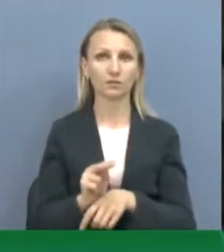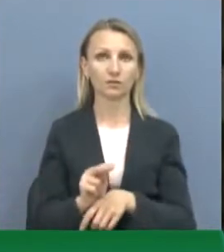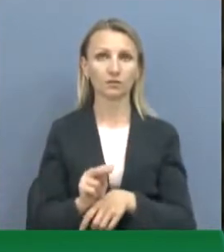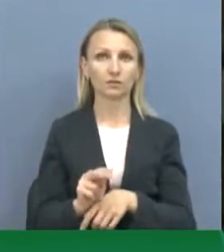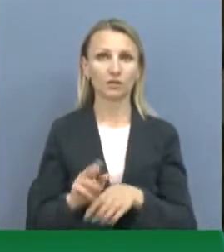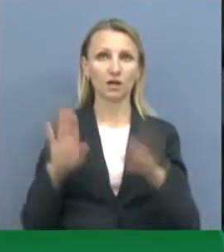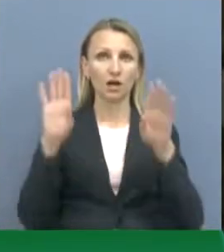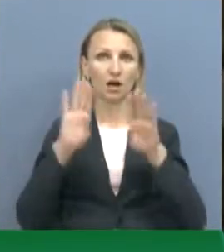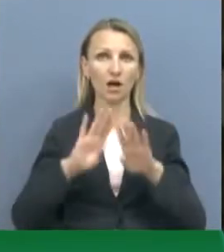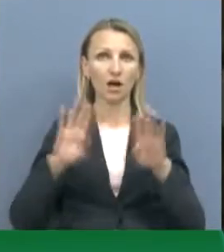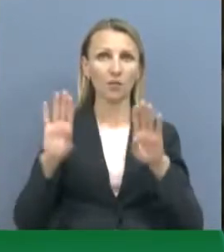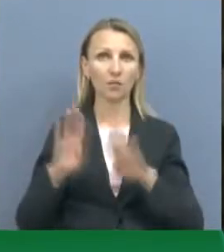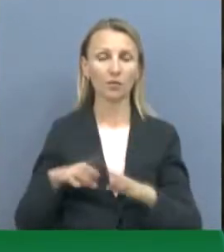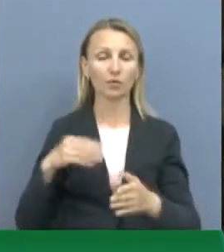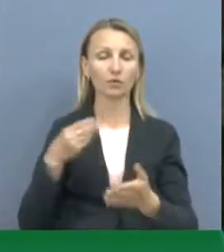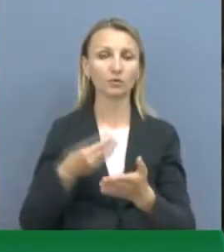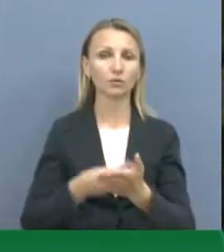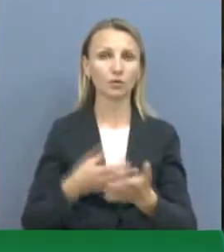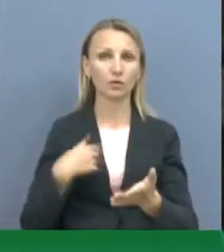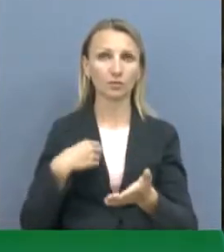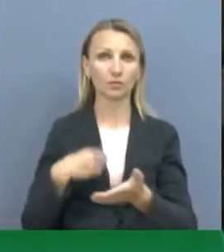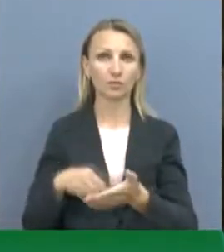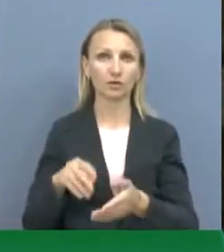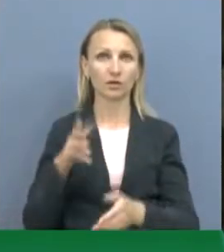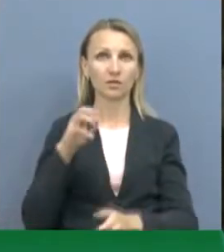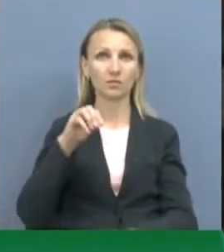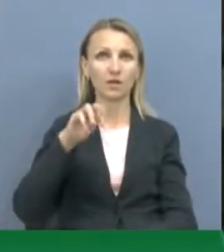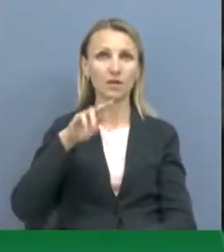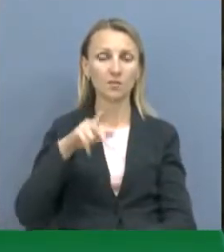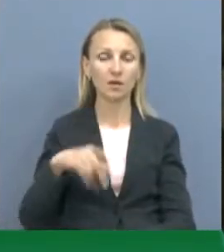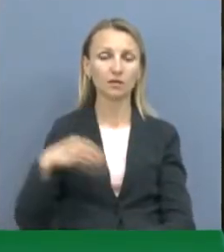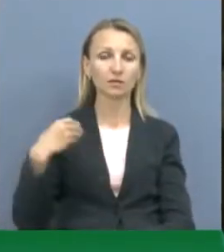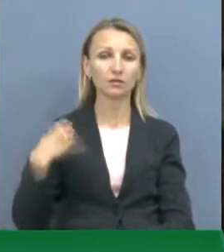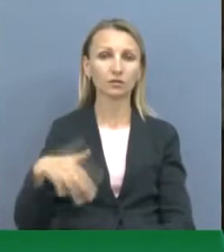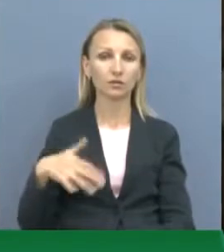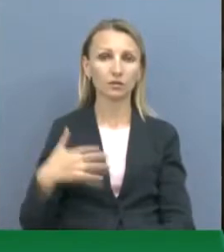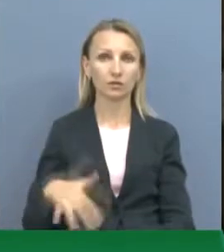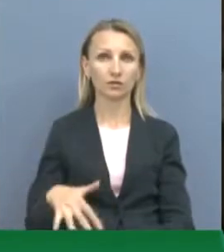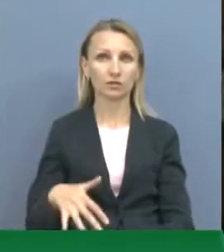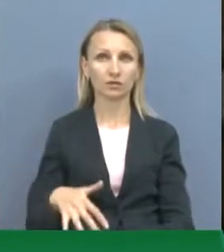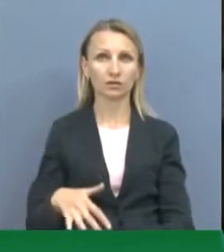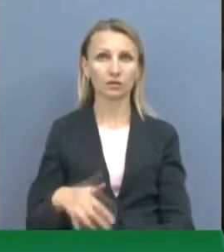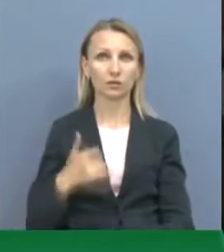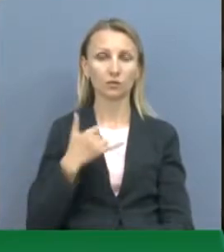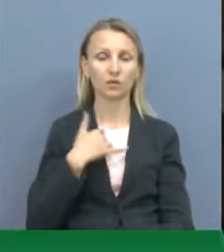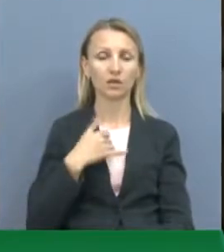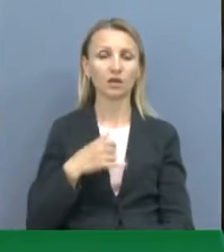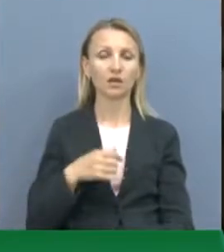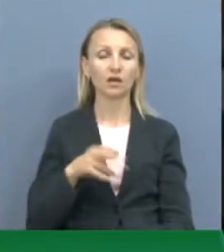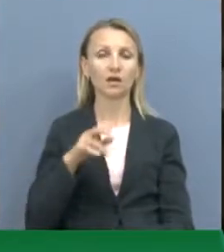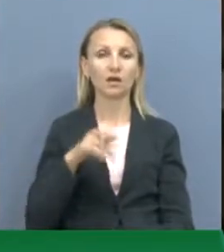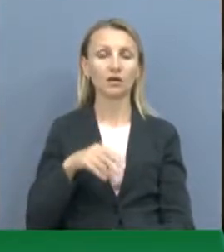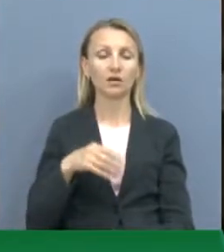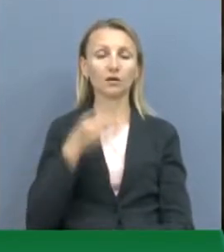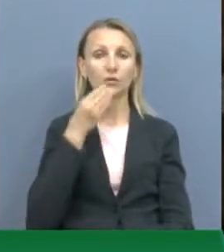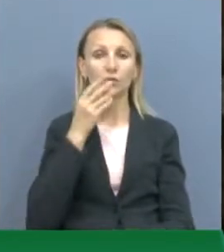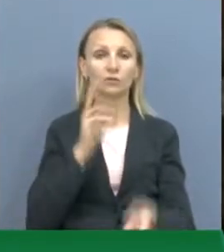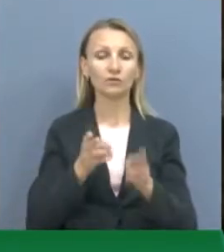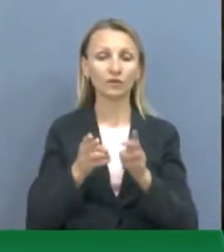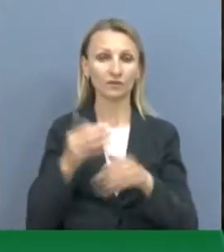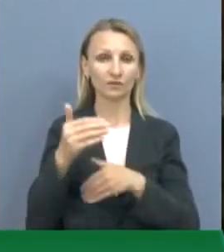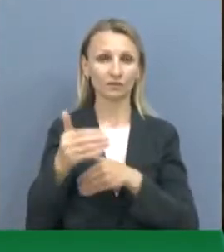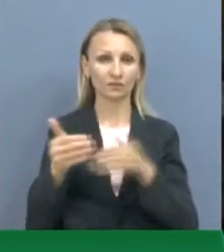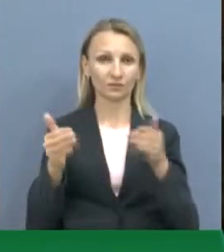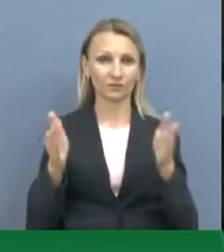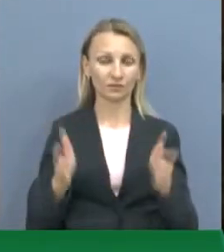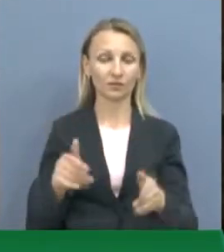дорогие, обои все покупала. Мебель у нас дорогая, техника вся бытовая. У меня только плита стоила 250 тысяч. У нас все потонуло.